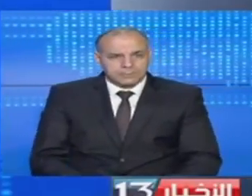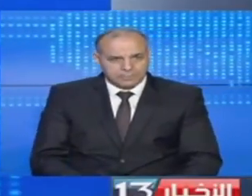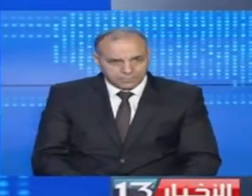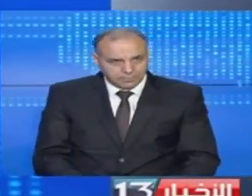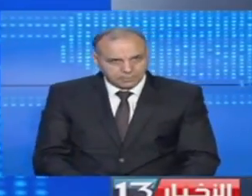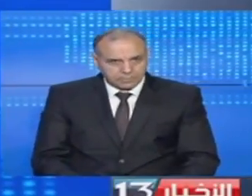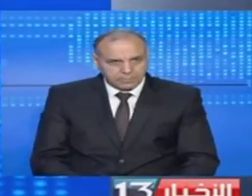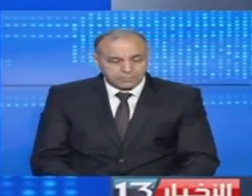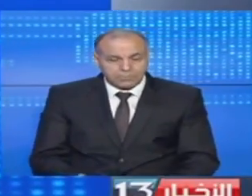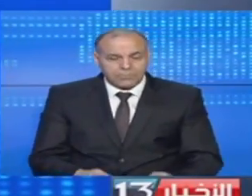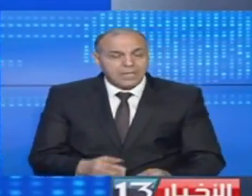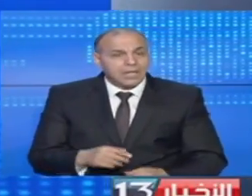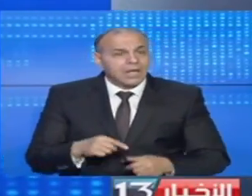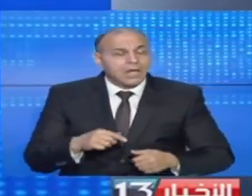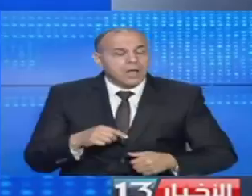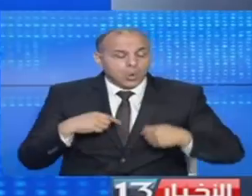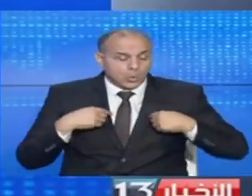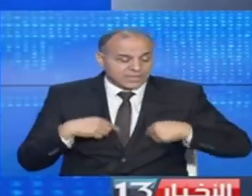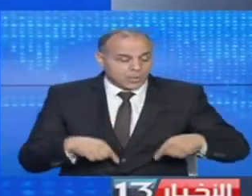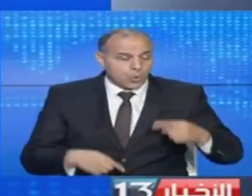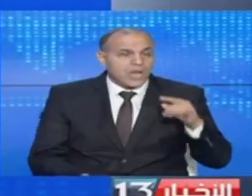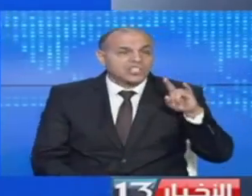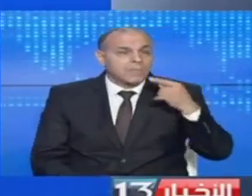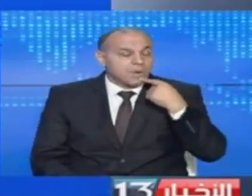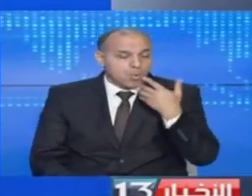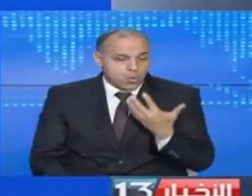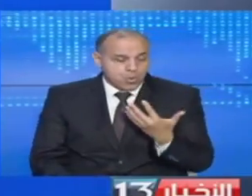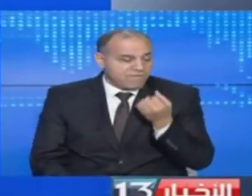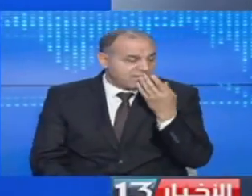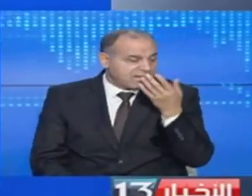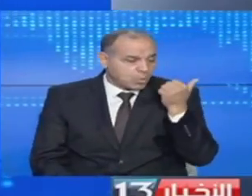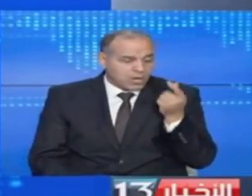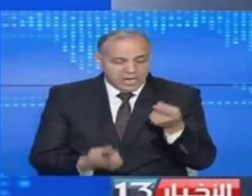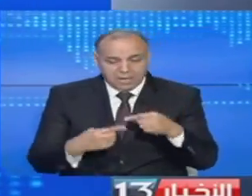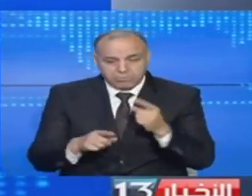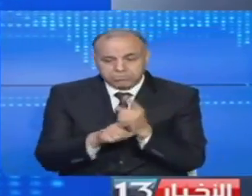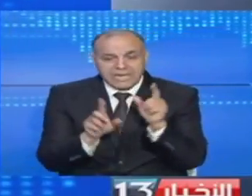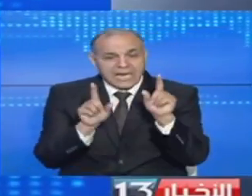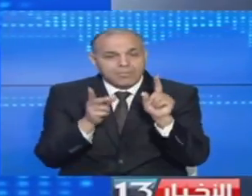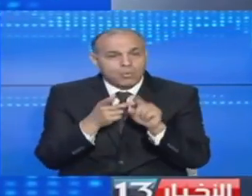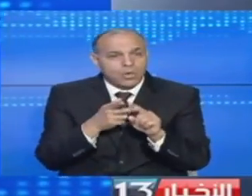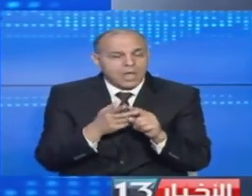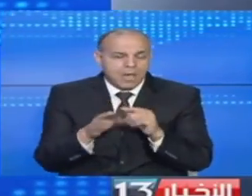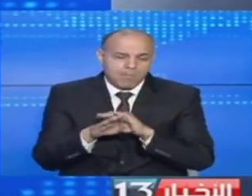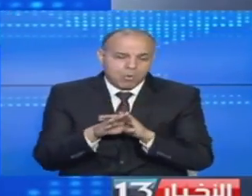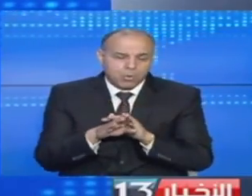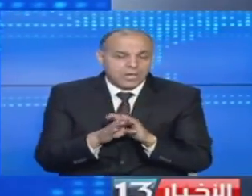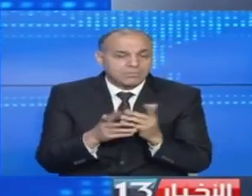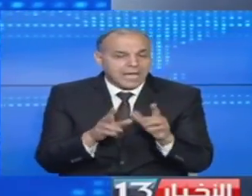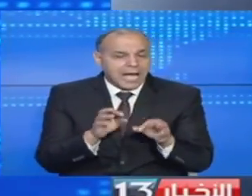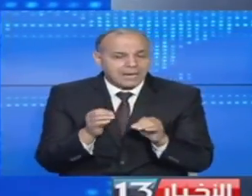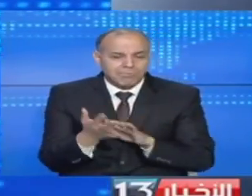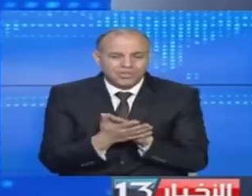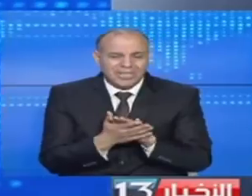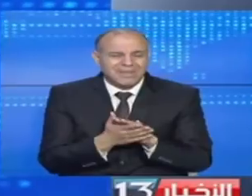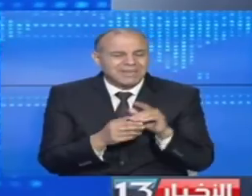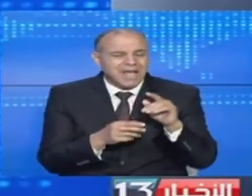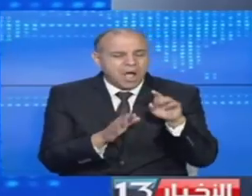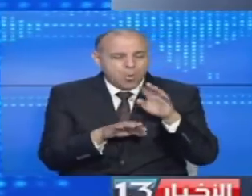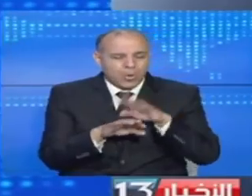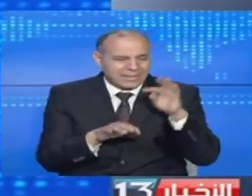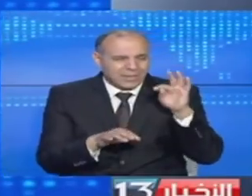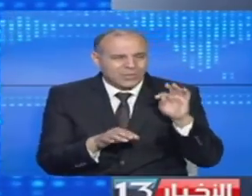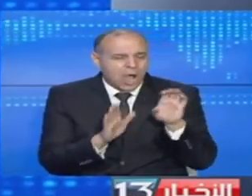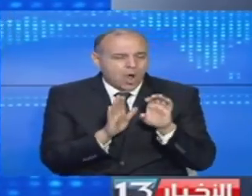عقد رئيس الحكومه هشام اللام الشيشه مساء امس لقاء اعلاميا تطرق فيه الى حل ازمه الامور بولايه